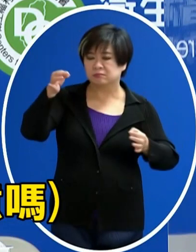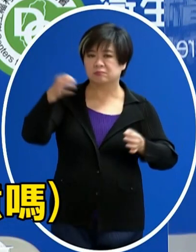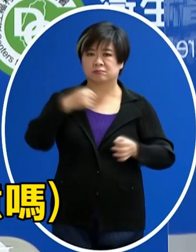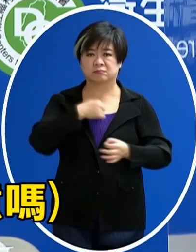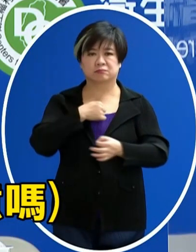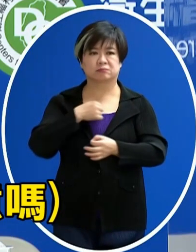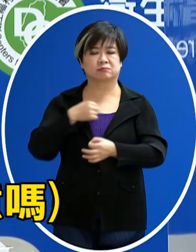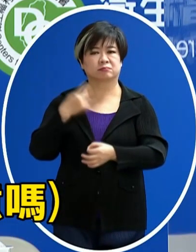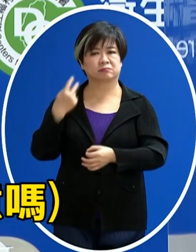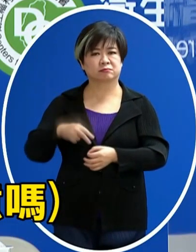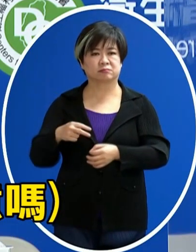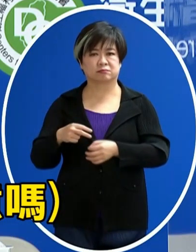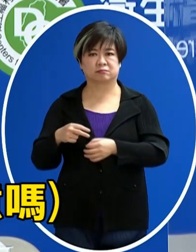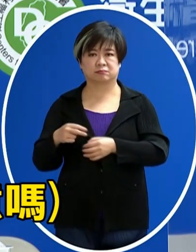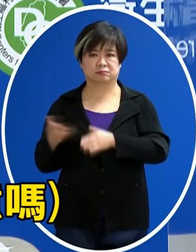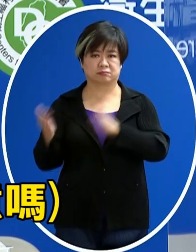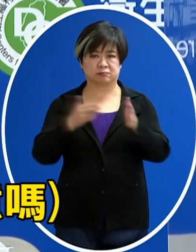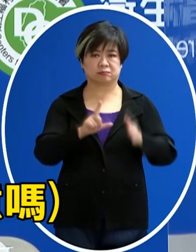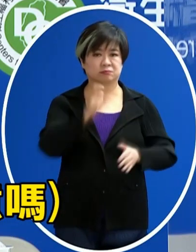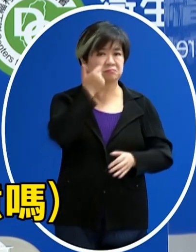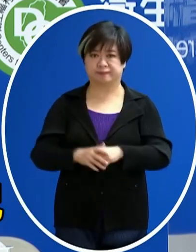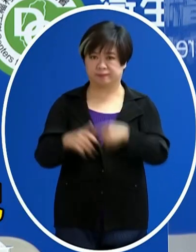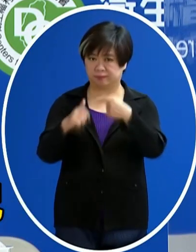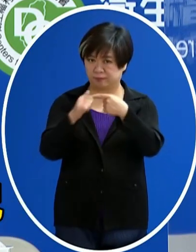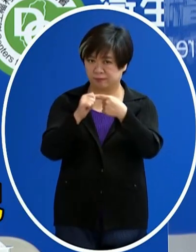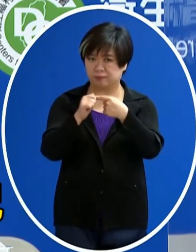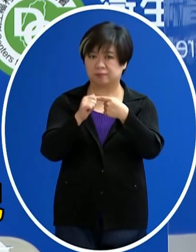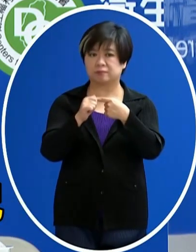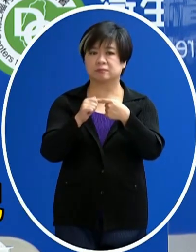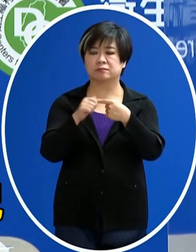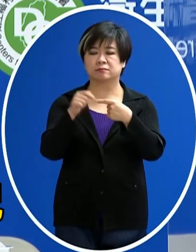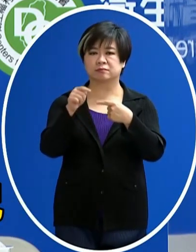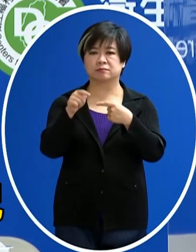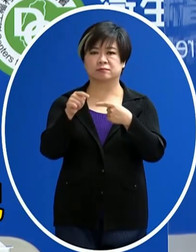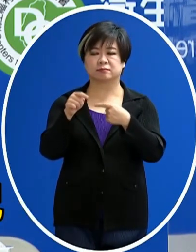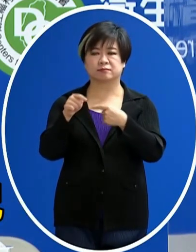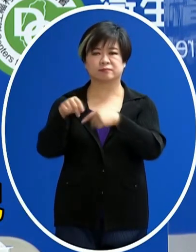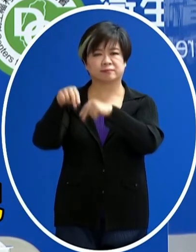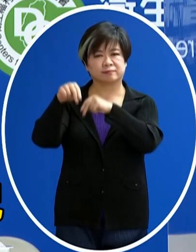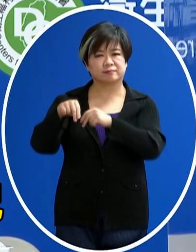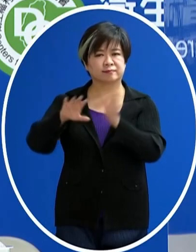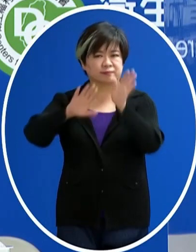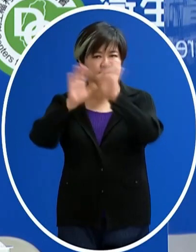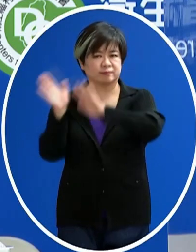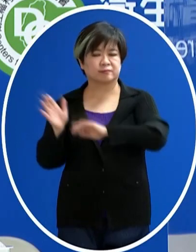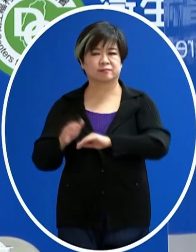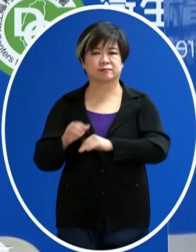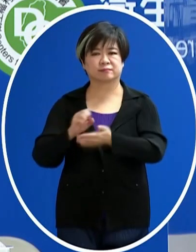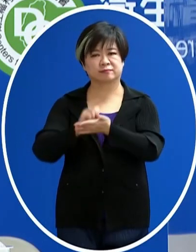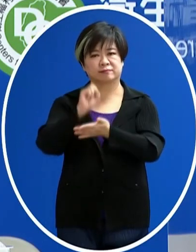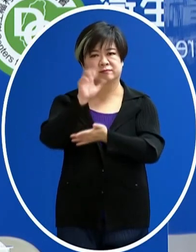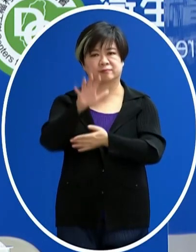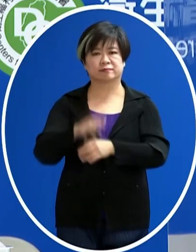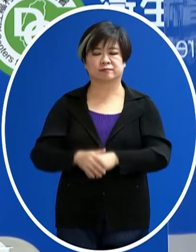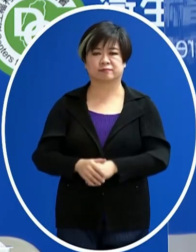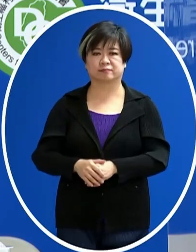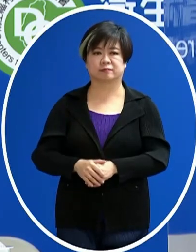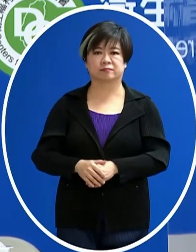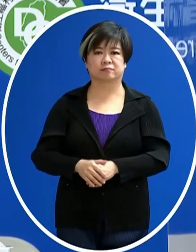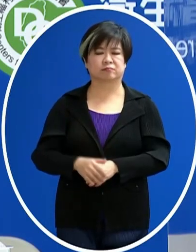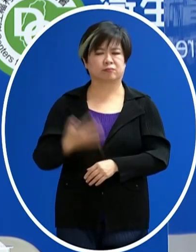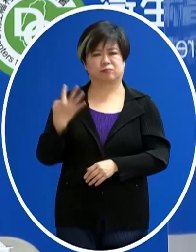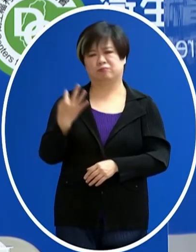征求过上海复星代理商的同意吗？ 我们跟他进行到什么情况，那也跟大家报告很多次了